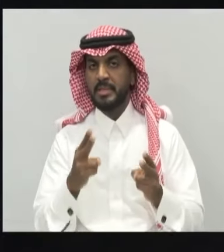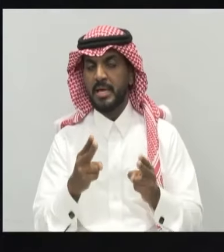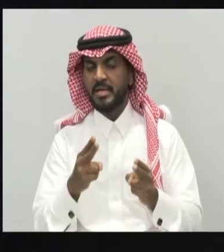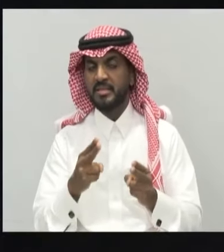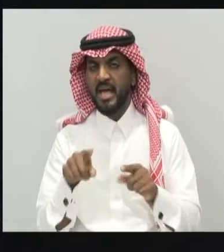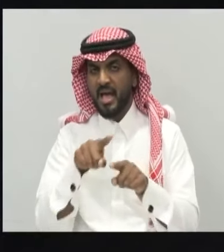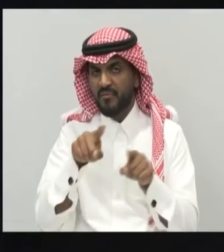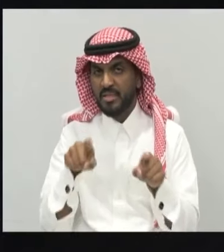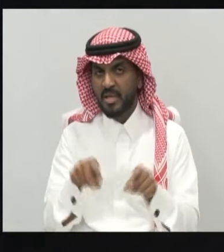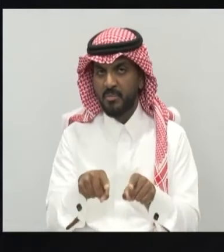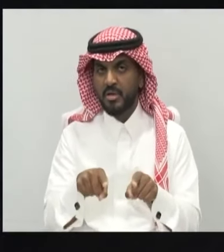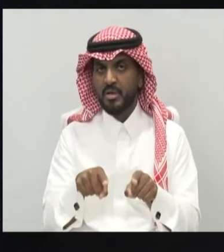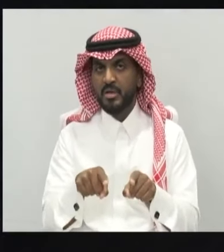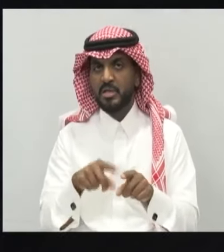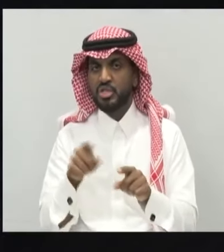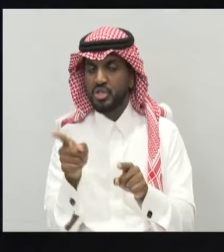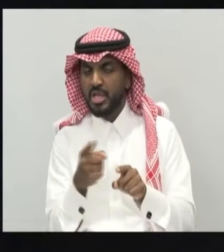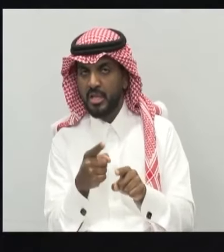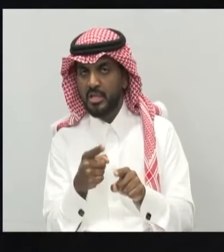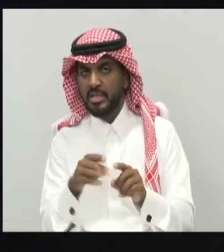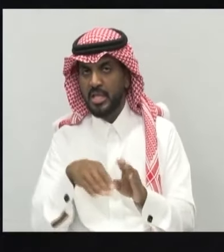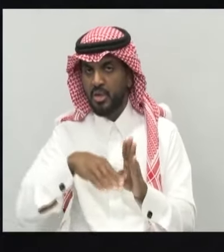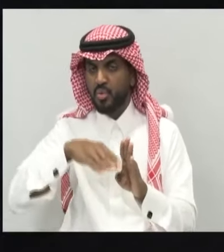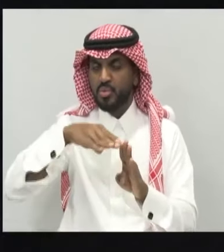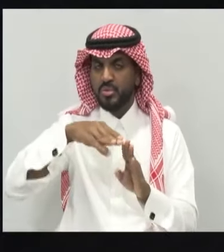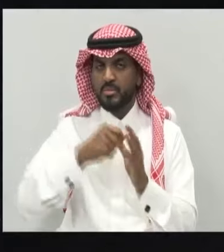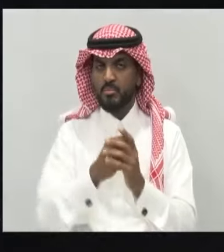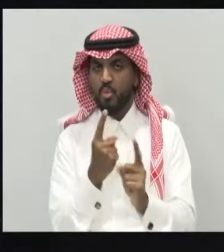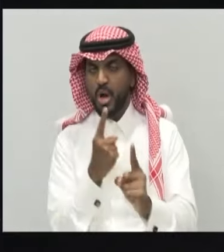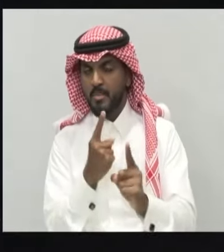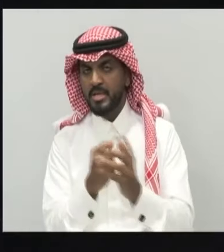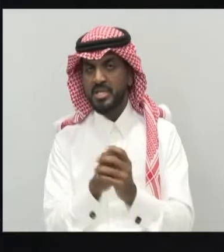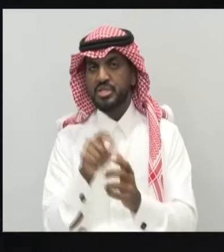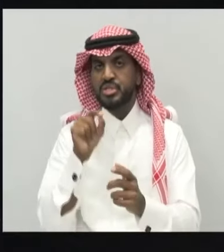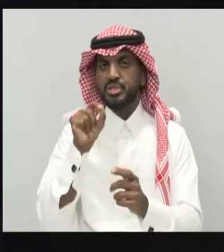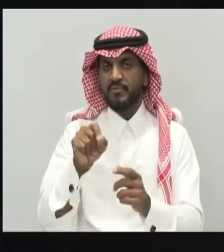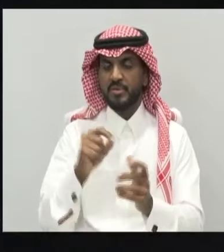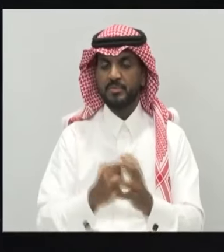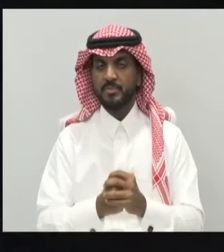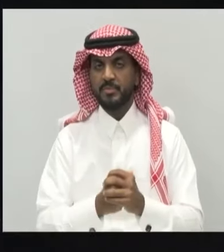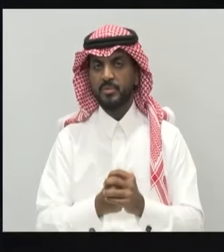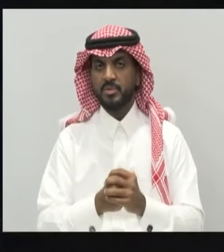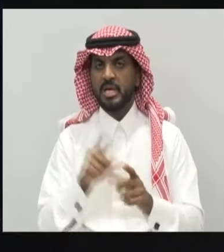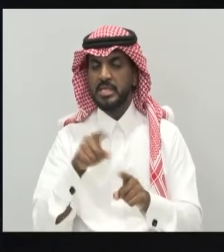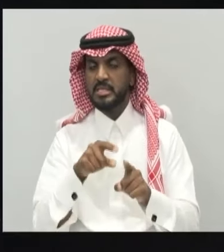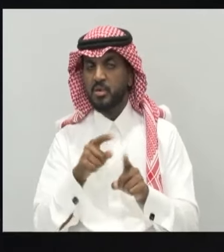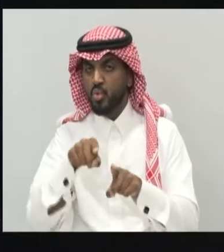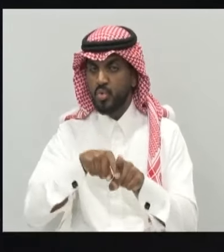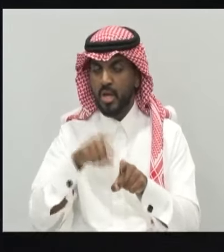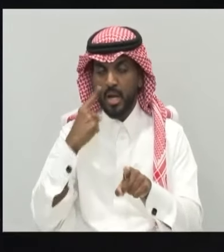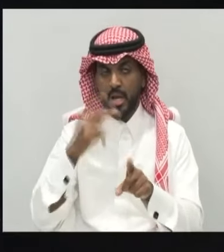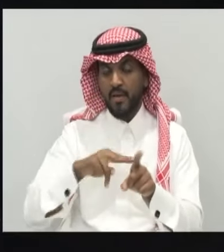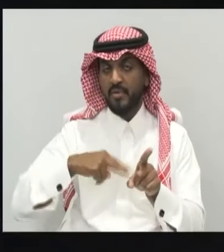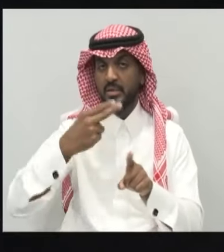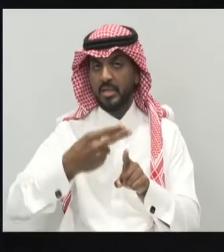الكتاب محاذ للشرطه او التدرج المقابل للصفر بارك الله فيكم ونقيس سنرى الحافه